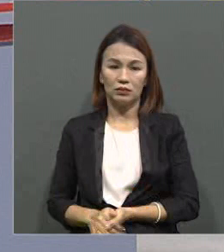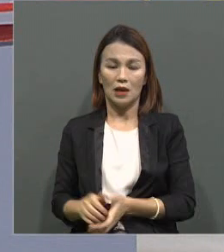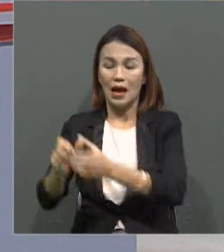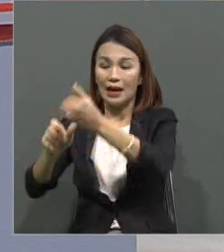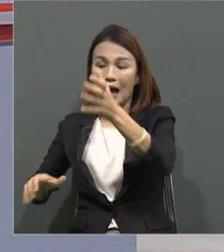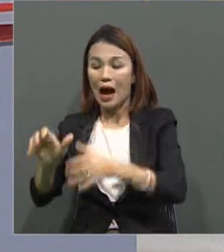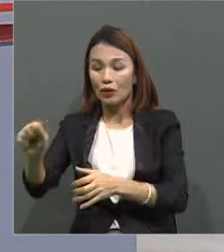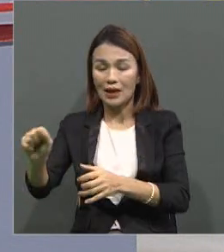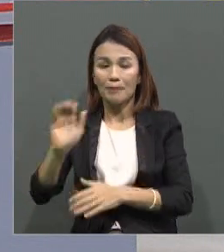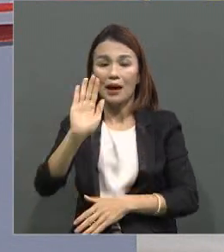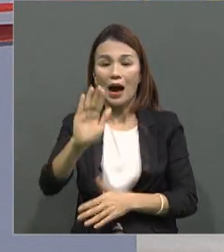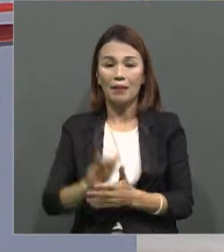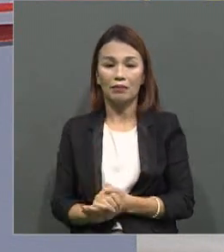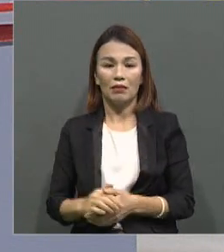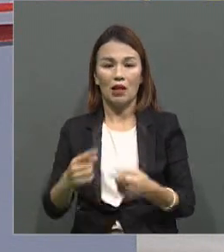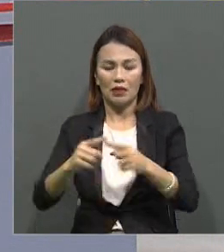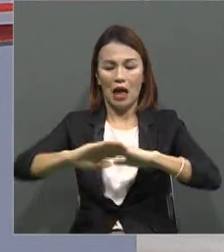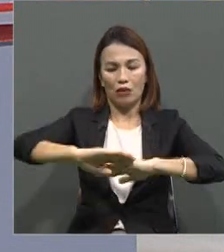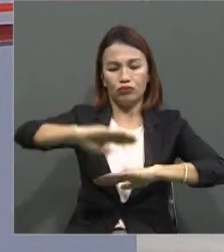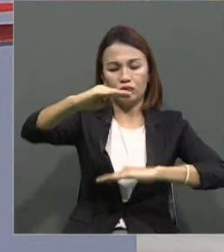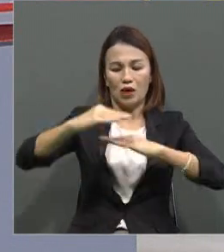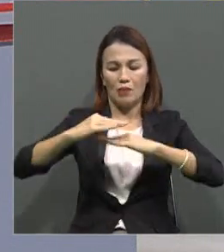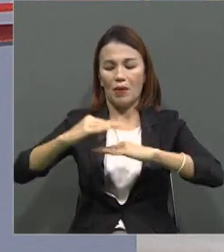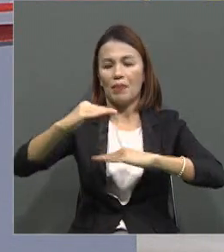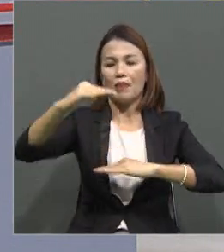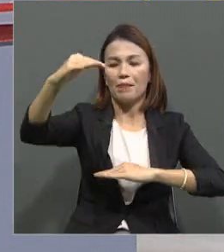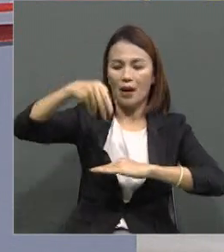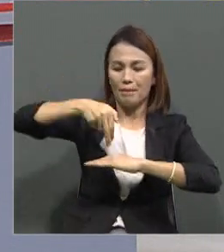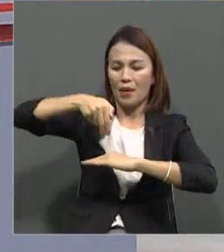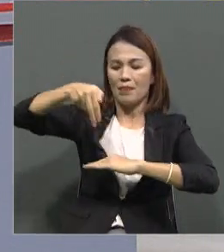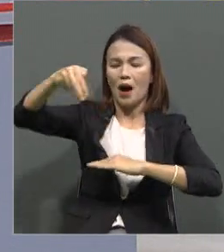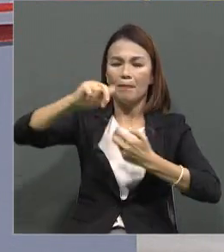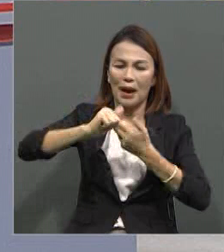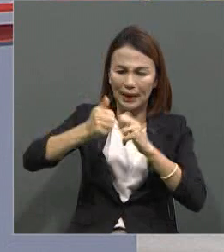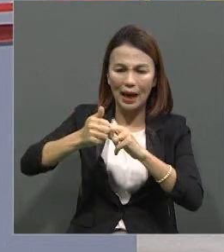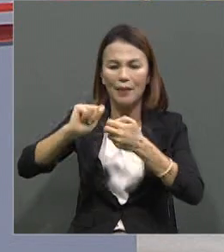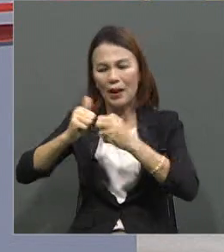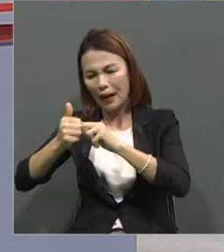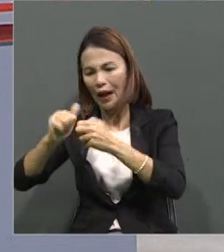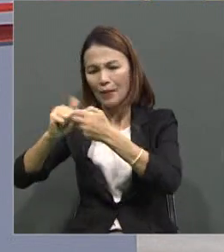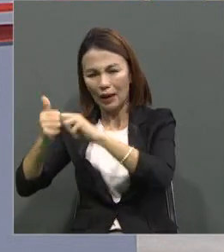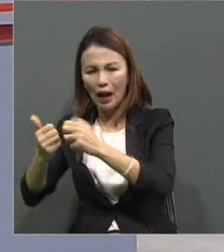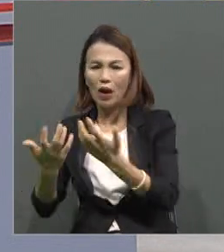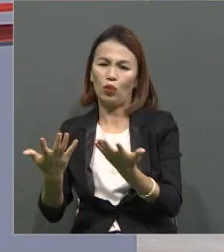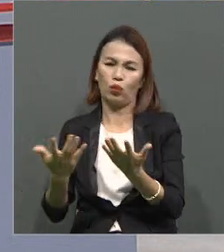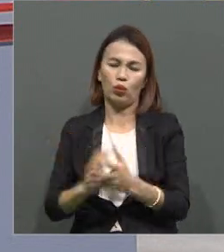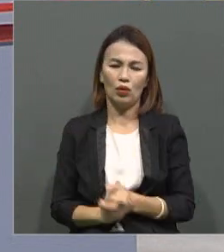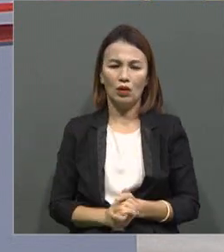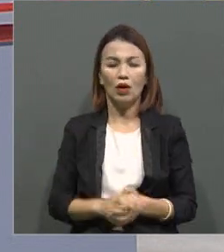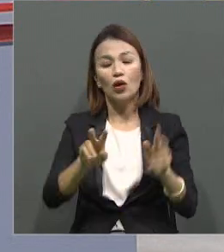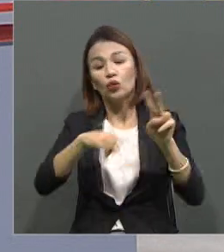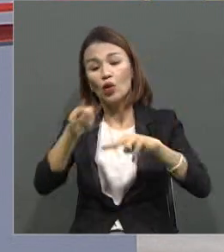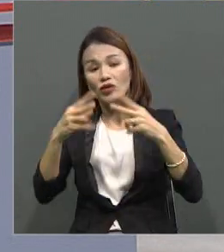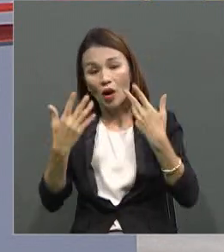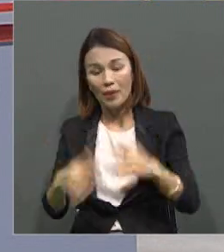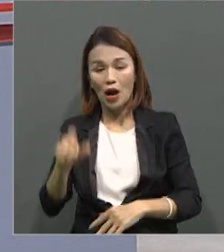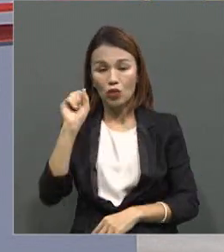ราวแล้วสะพานลอยมันก็ค่อนข้างชันนะเนี่ยนะมันก็เป็นปัญหาต่อเนื่องอ่ะใช่ก็เดี๋ยวขอเวลาเจ้าหน้าที่บอกขอเวลาไปตรวจสอบแล้วเดี๋ยว